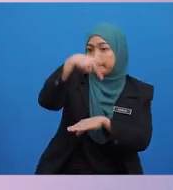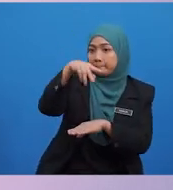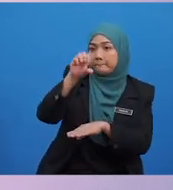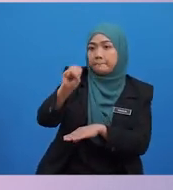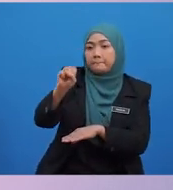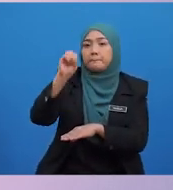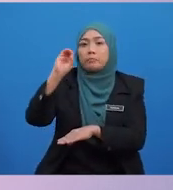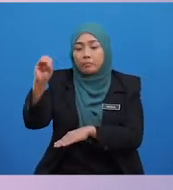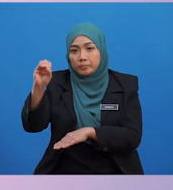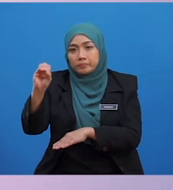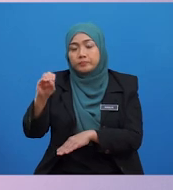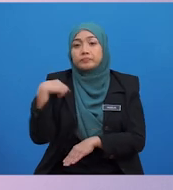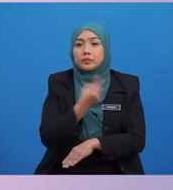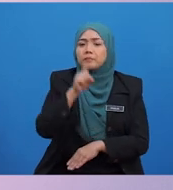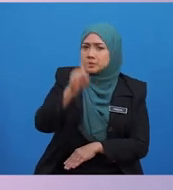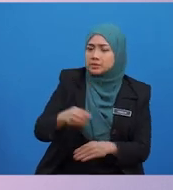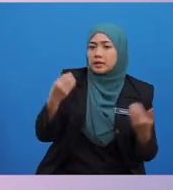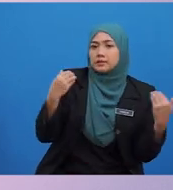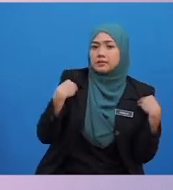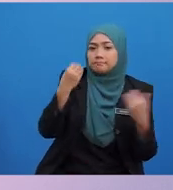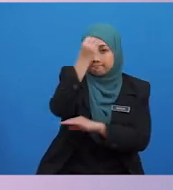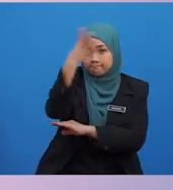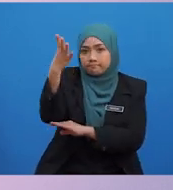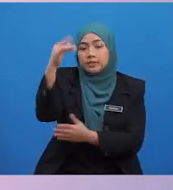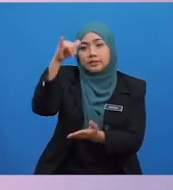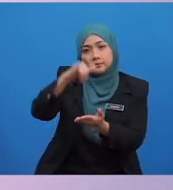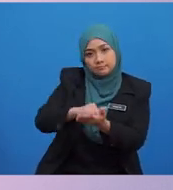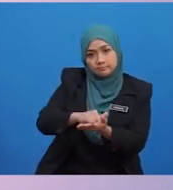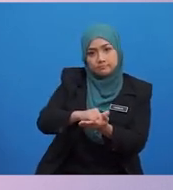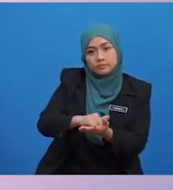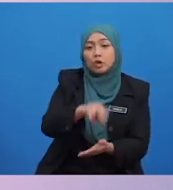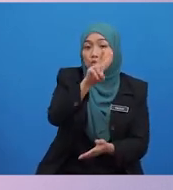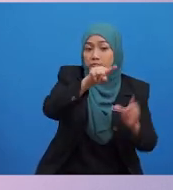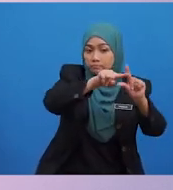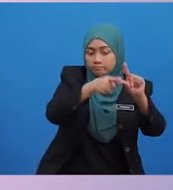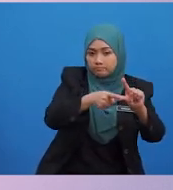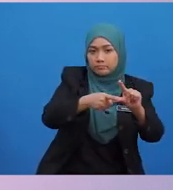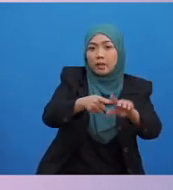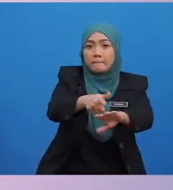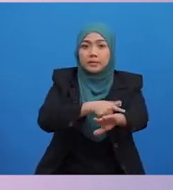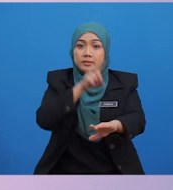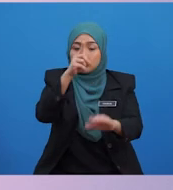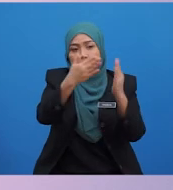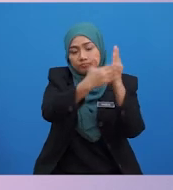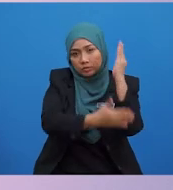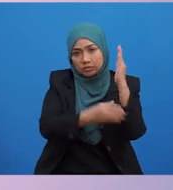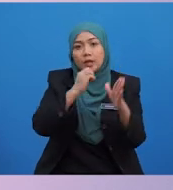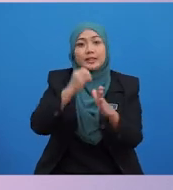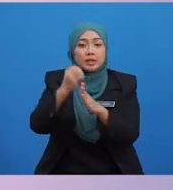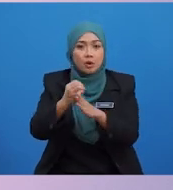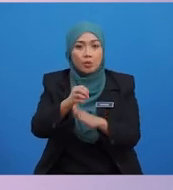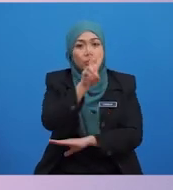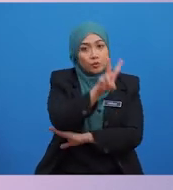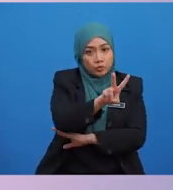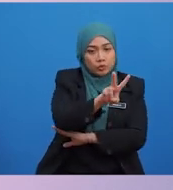sih bersih dan untuk menggunakan betul sinus itu perlu ada maklumat